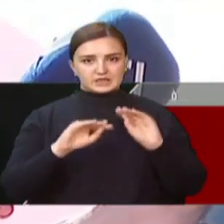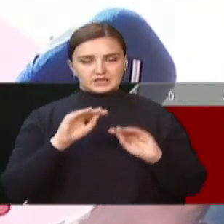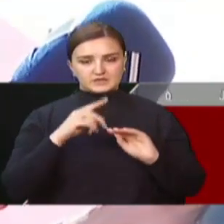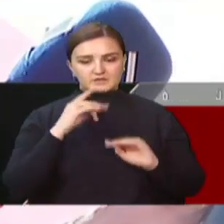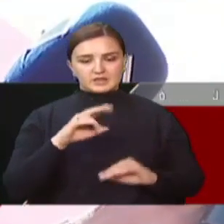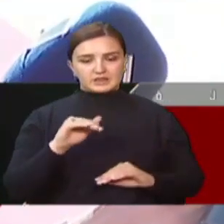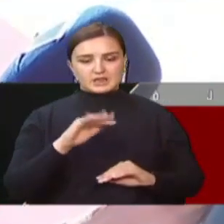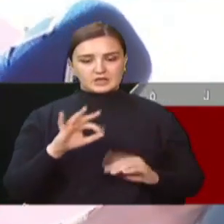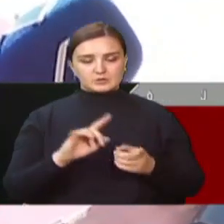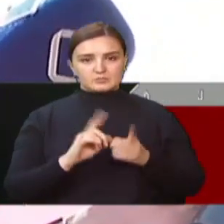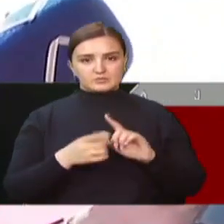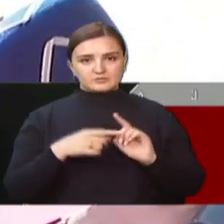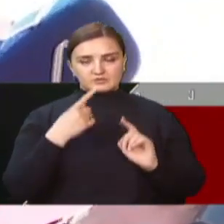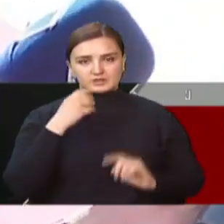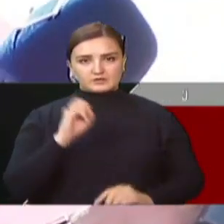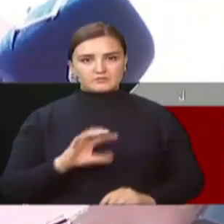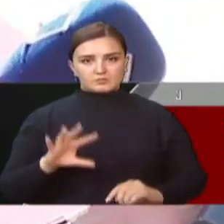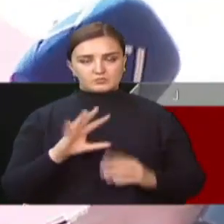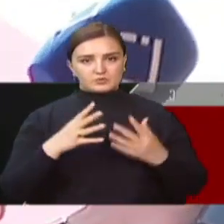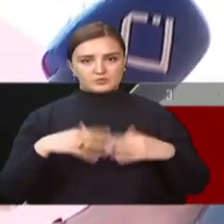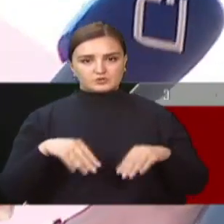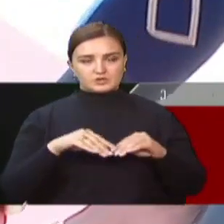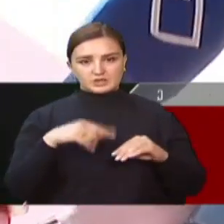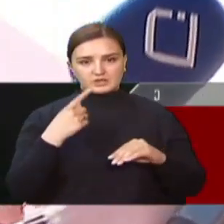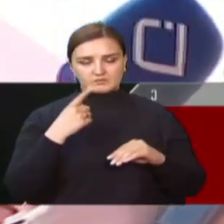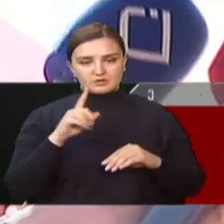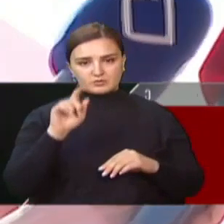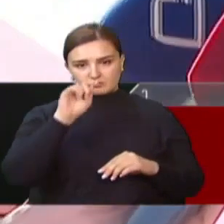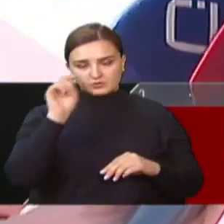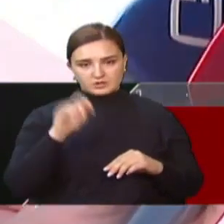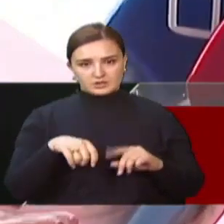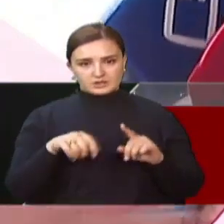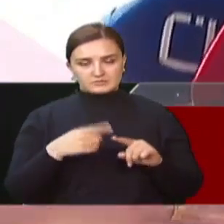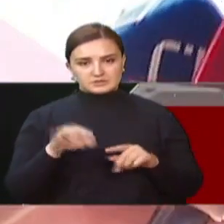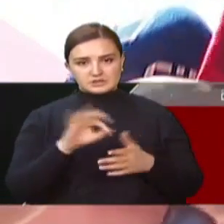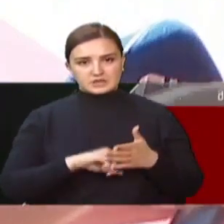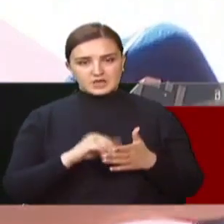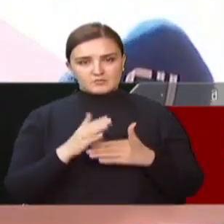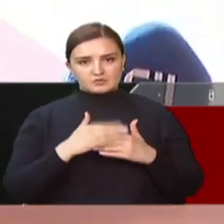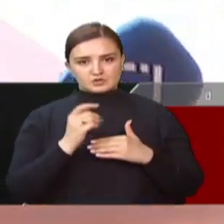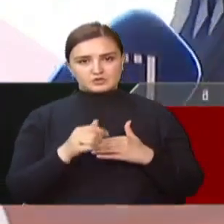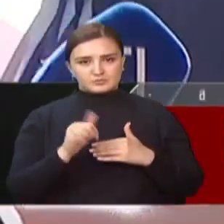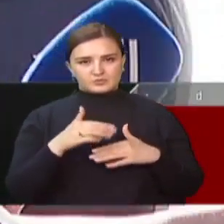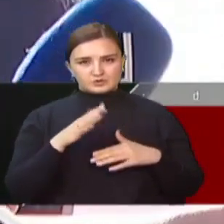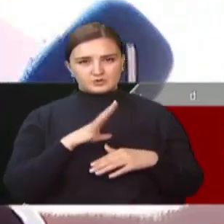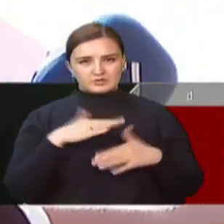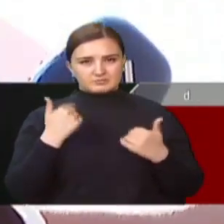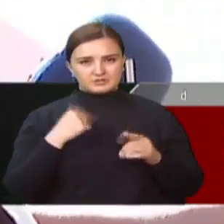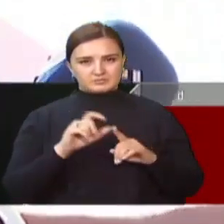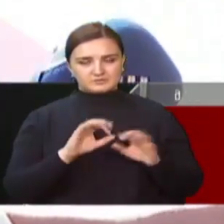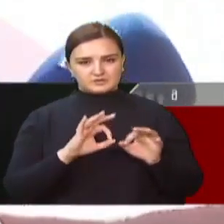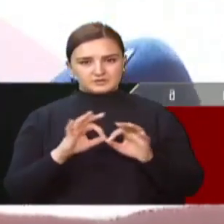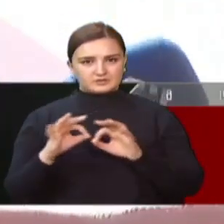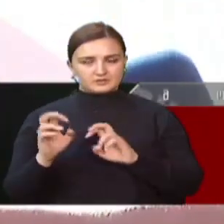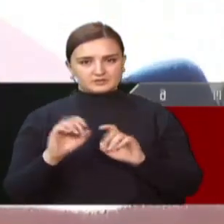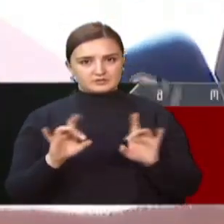NATO smagivrat kva evropuli ojakhi da tqva rom Ukraina imis gamoijebat rogorc iqo, me agar min arminda robrot. Da